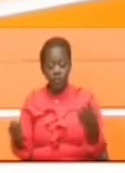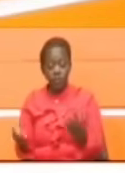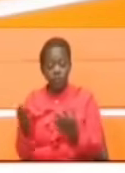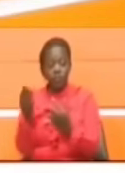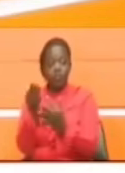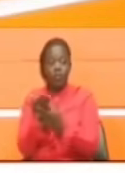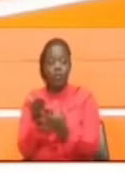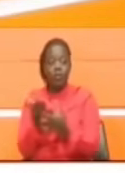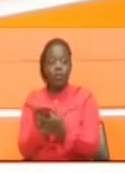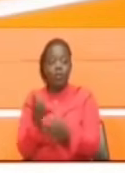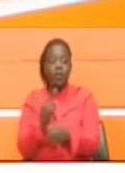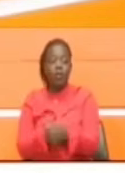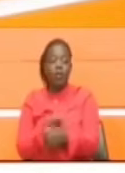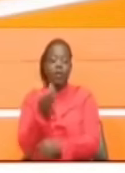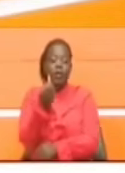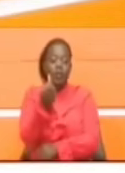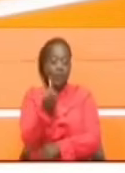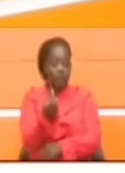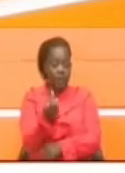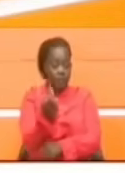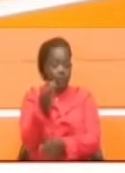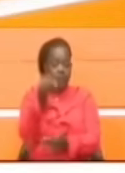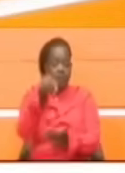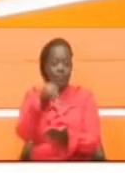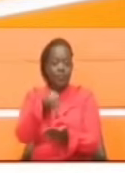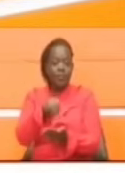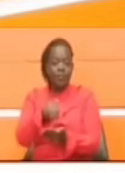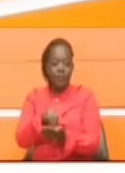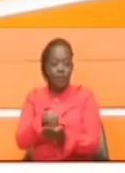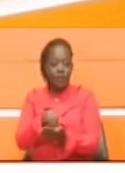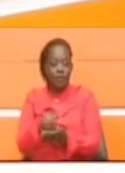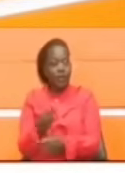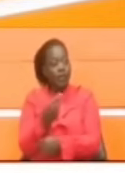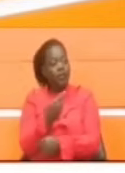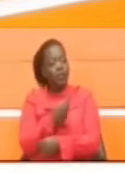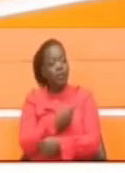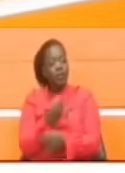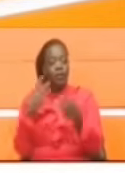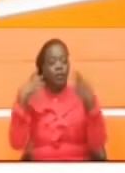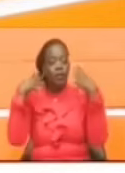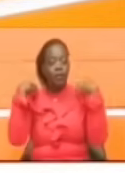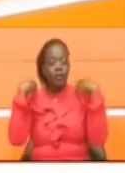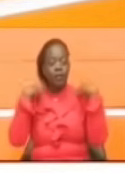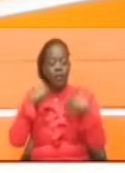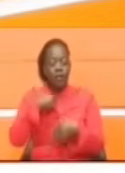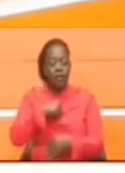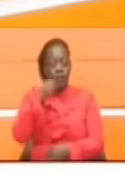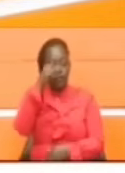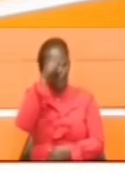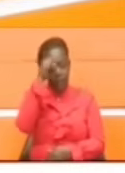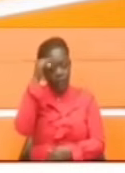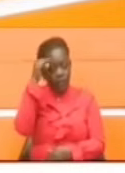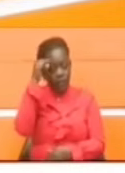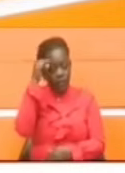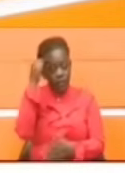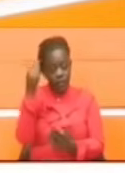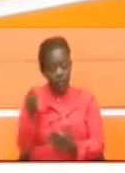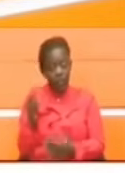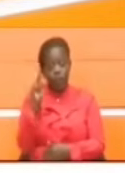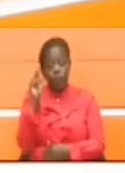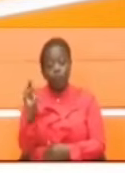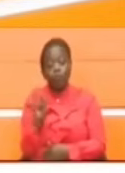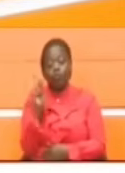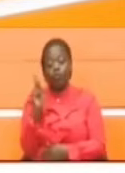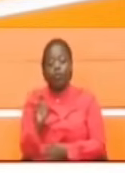ogasiŋŋanye mu makati ku 12 tujja kuba tugaddamu. Nze Sanyu Robina Mweruka mbadde ne Mebo mulungi nkutegeeza kuba